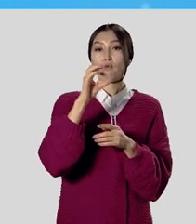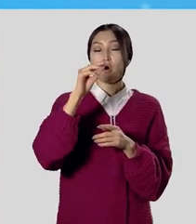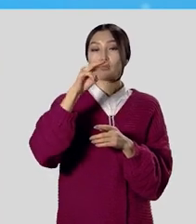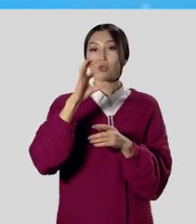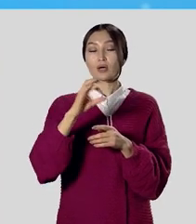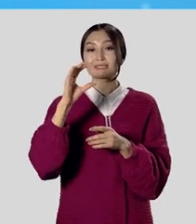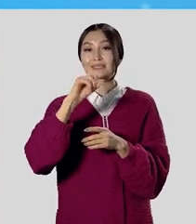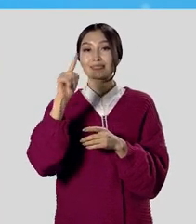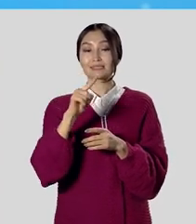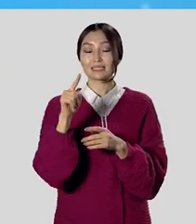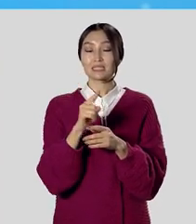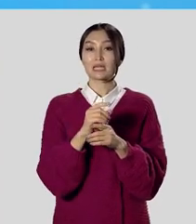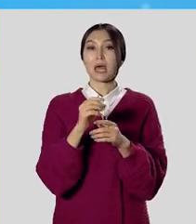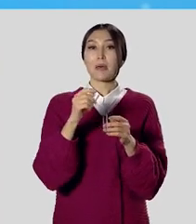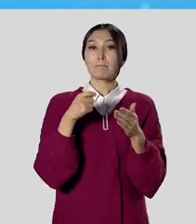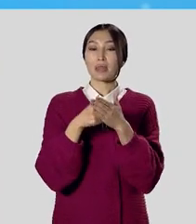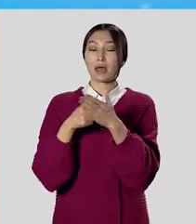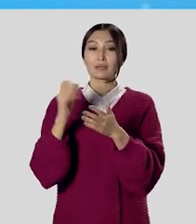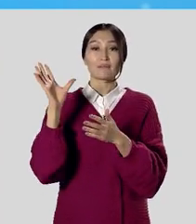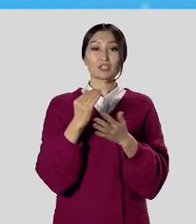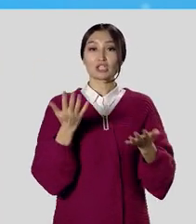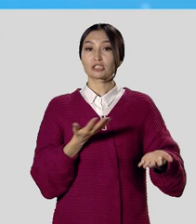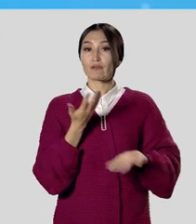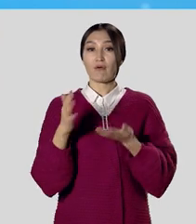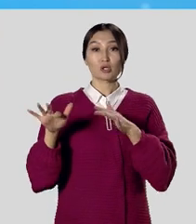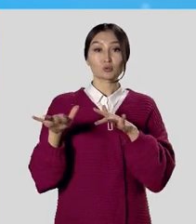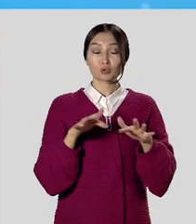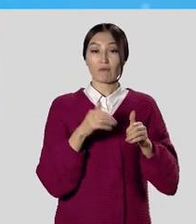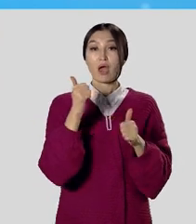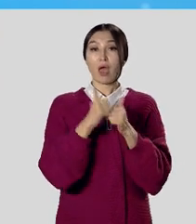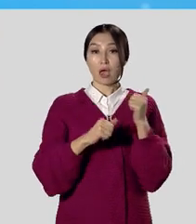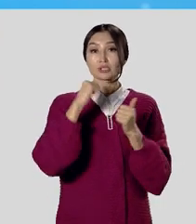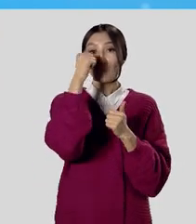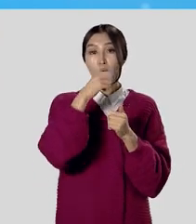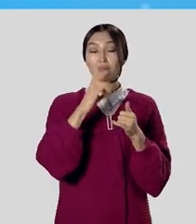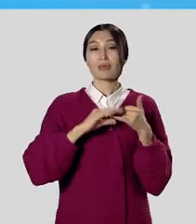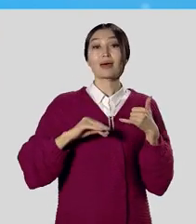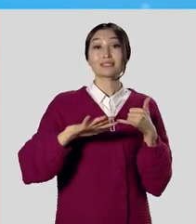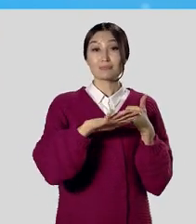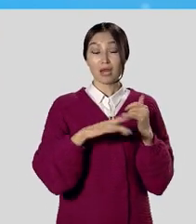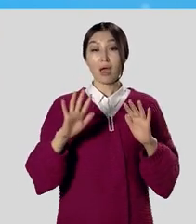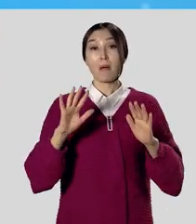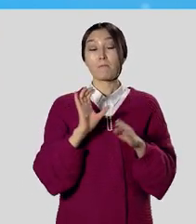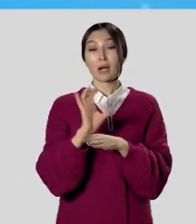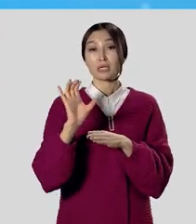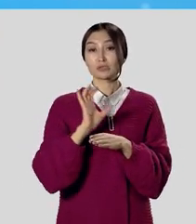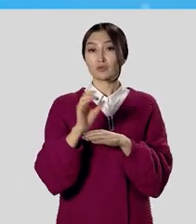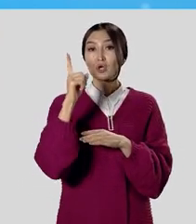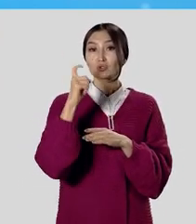основа питания всех живых существ. Ежегодно на Земле